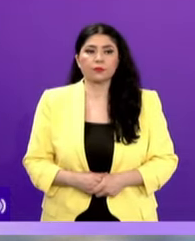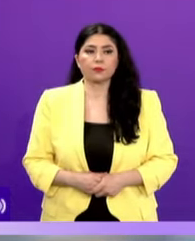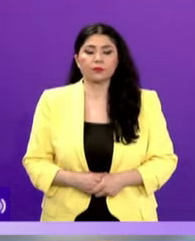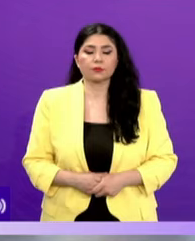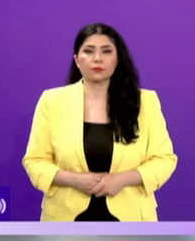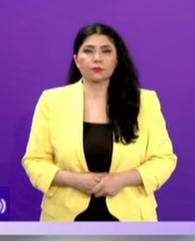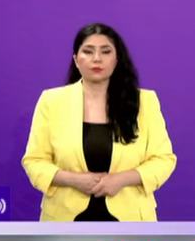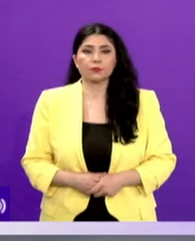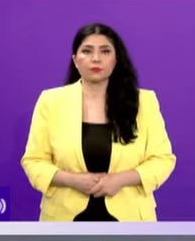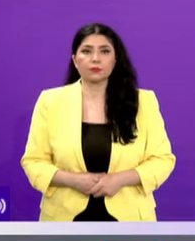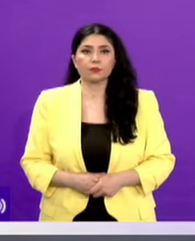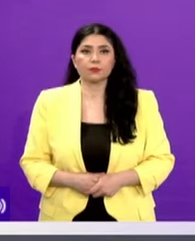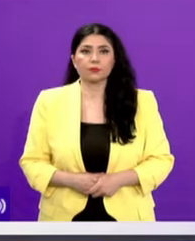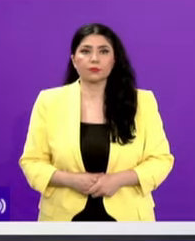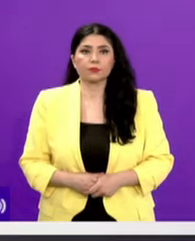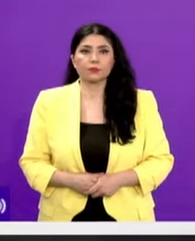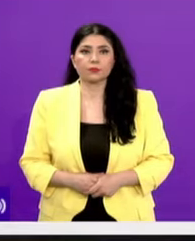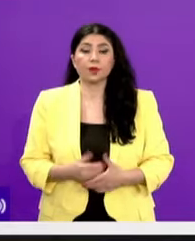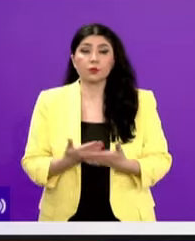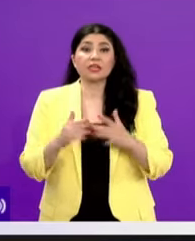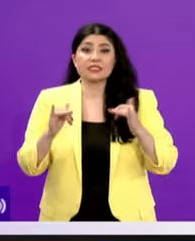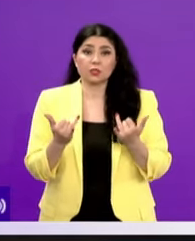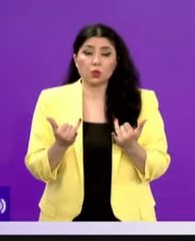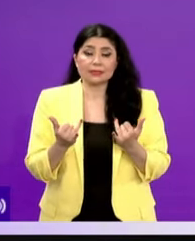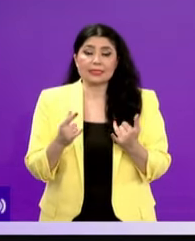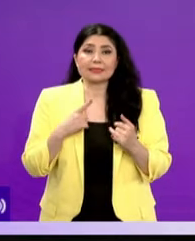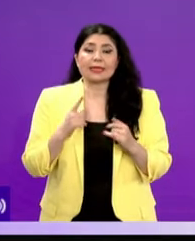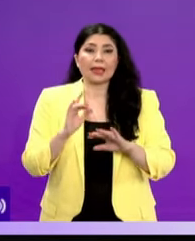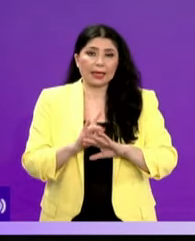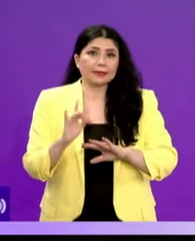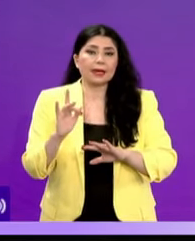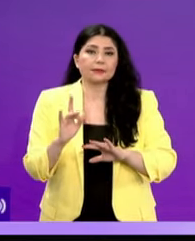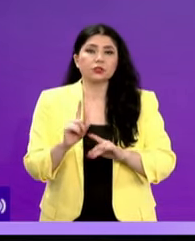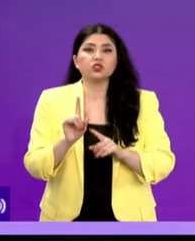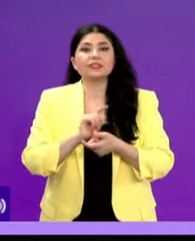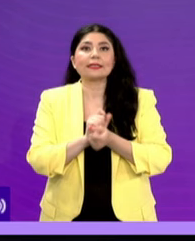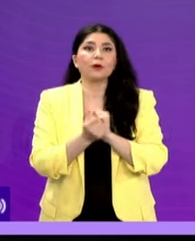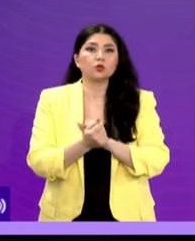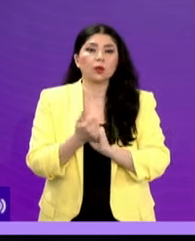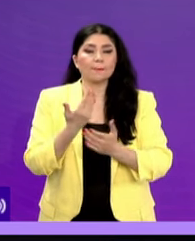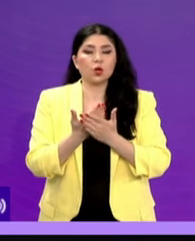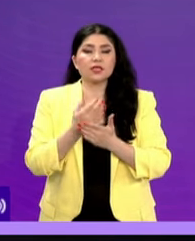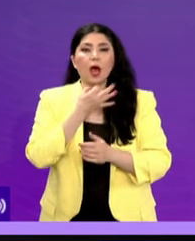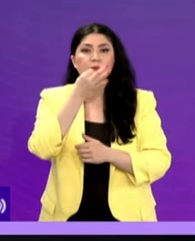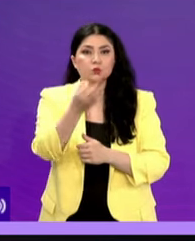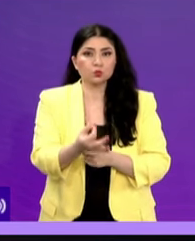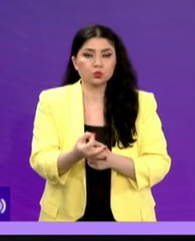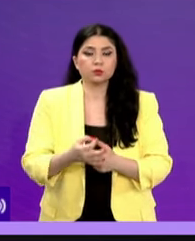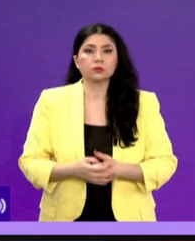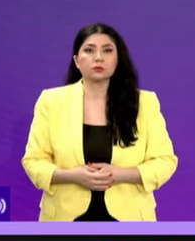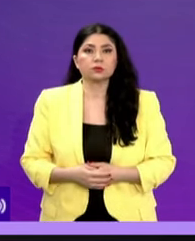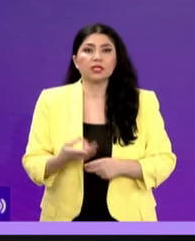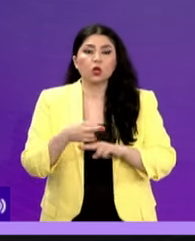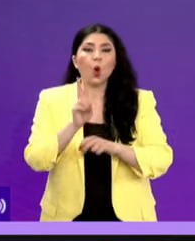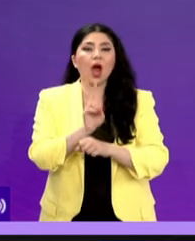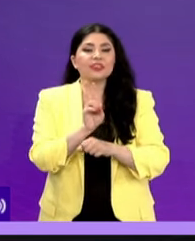situația nu este una destul de volatilă, motiv pentru care noi am reluat și am resubliniat